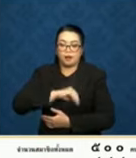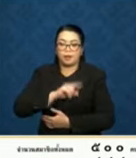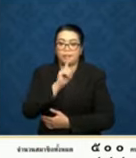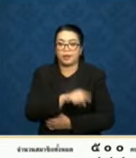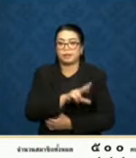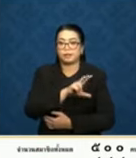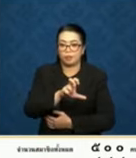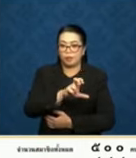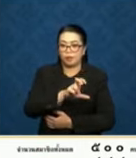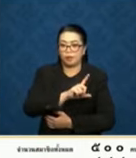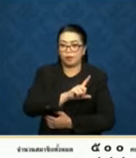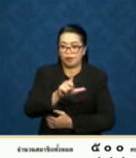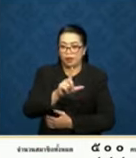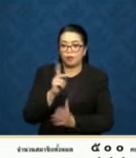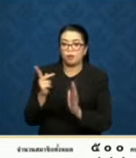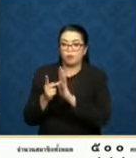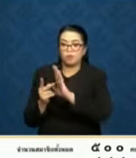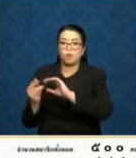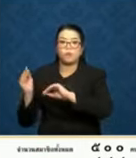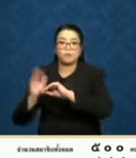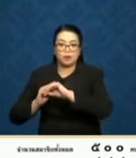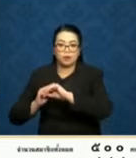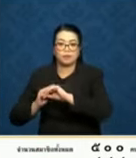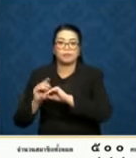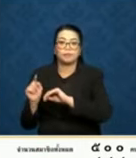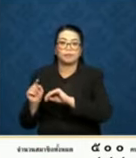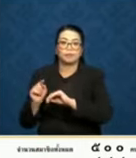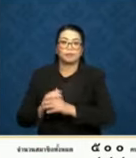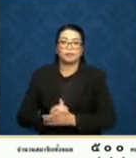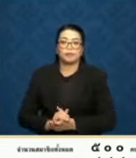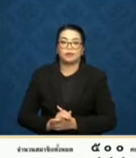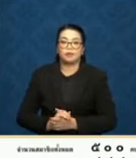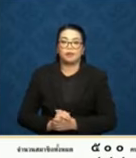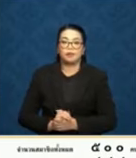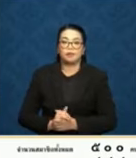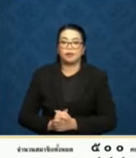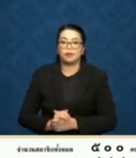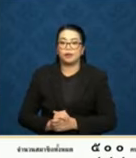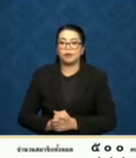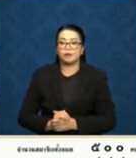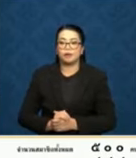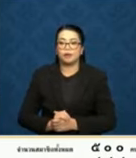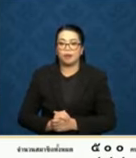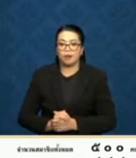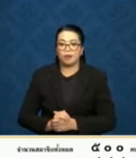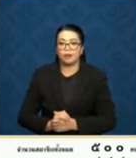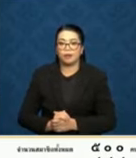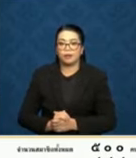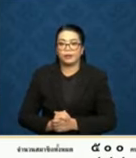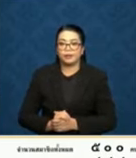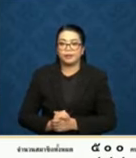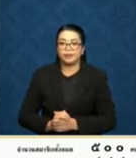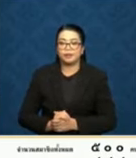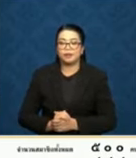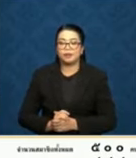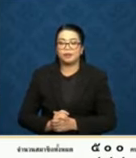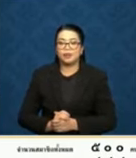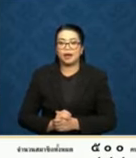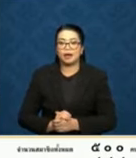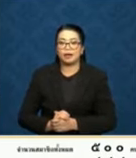browและสgrown buzzer 613 Their